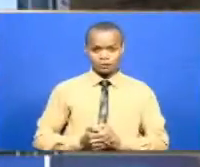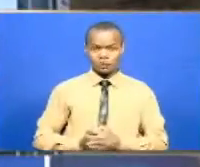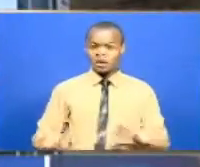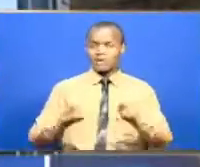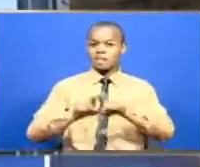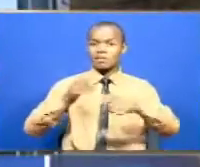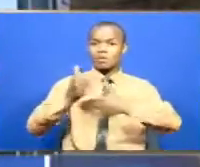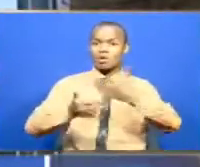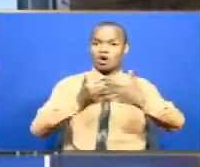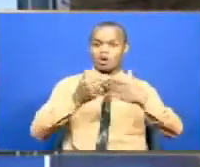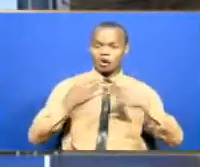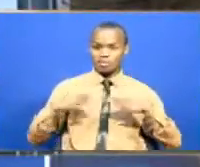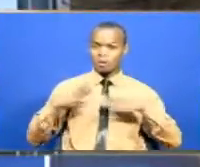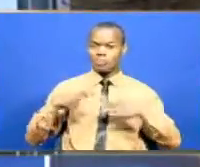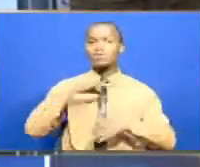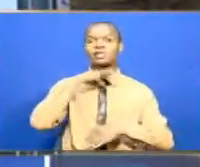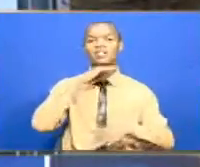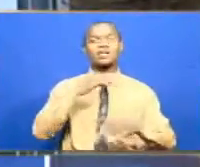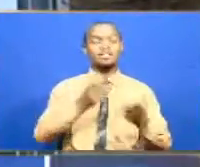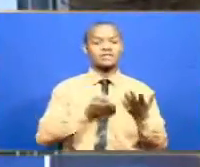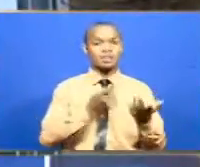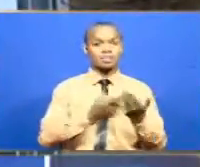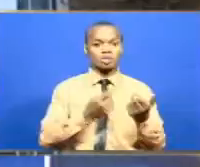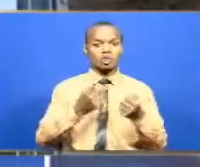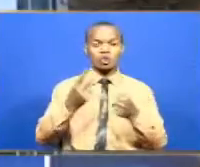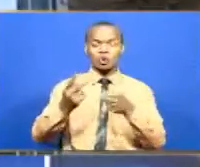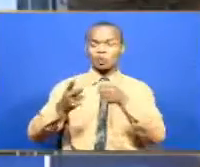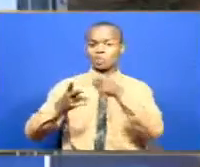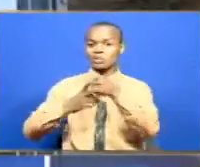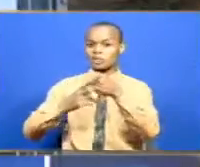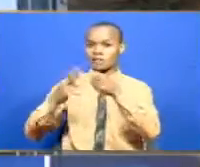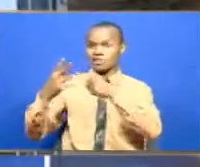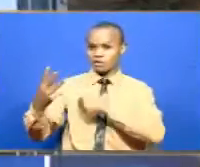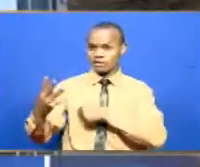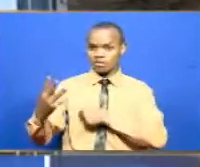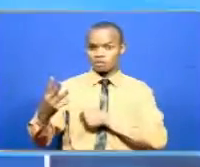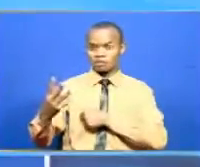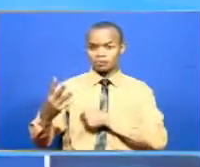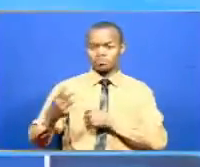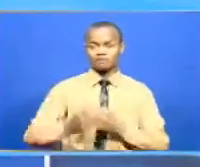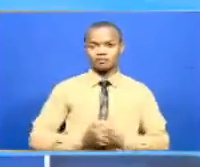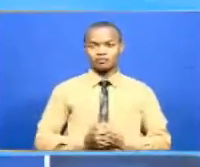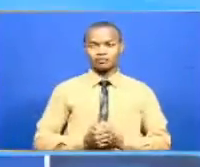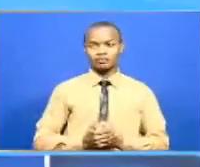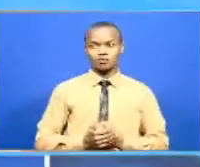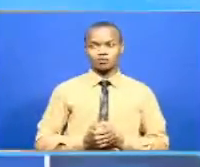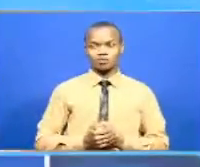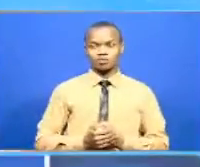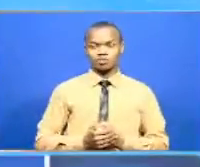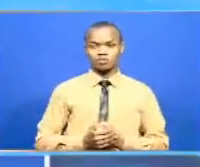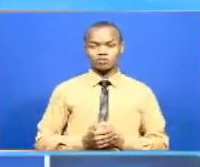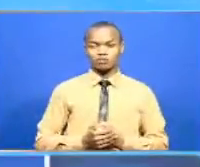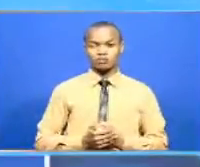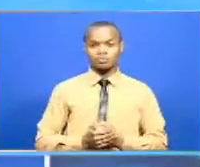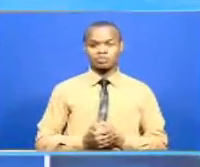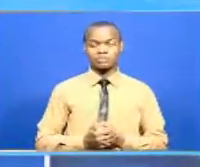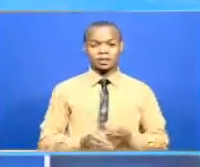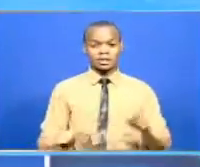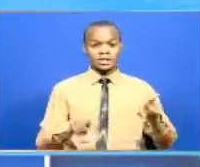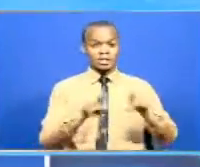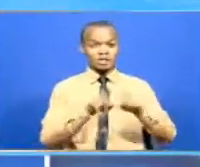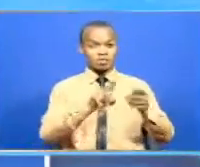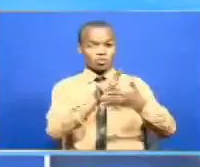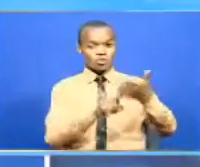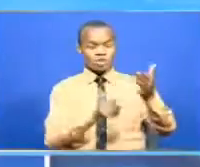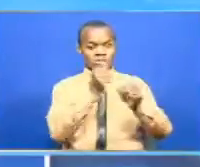kufikisha 274 jumla ya watu waliofariki kutokana na ugonjwa huo. And what was striking for me today as we